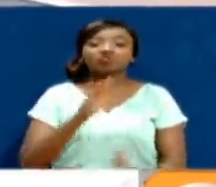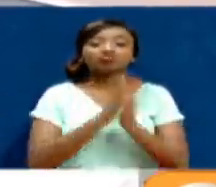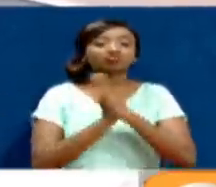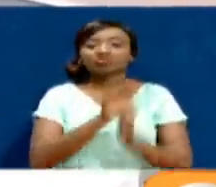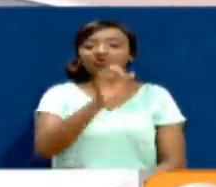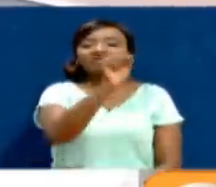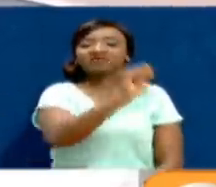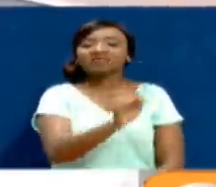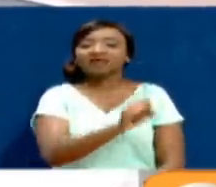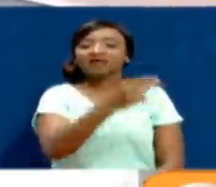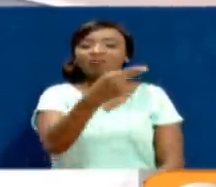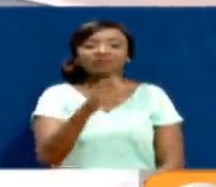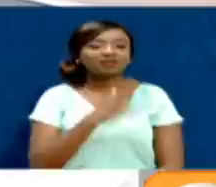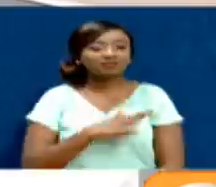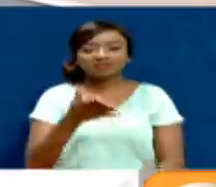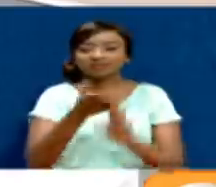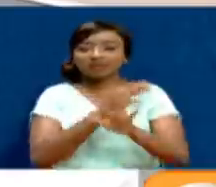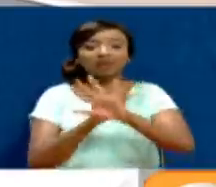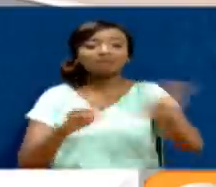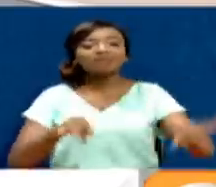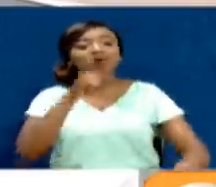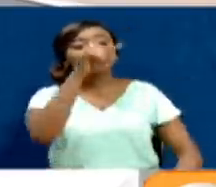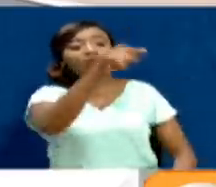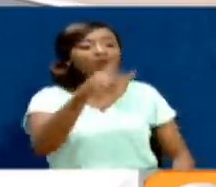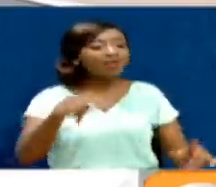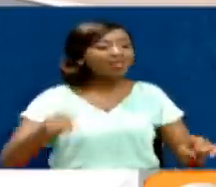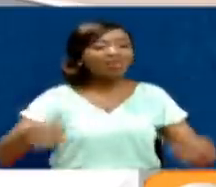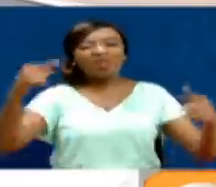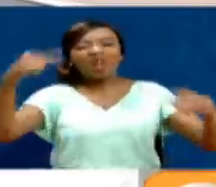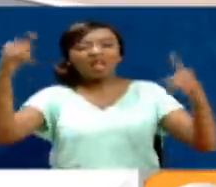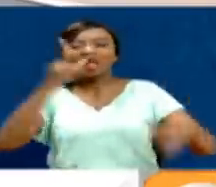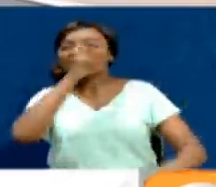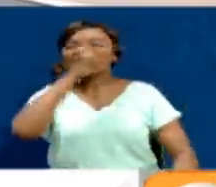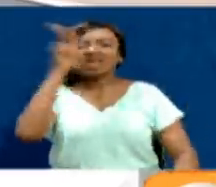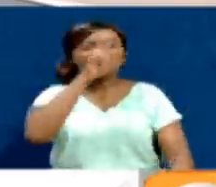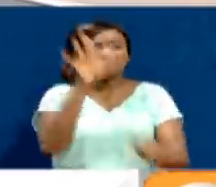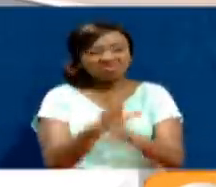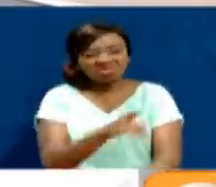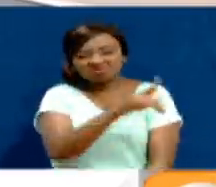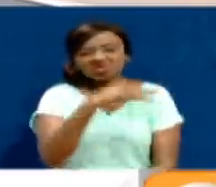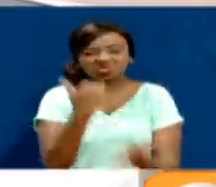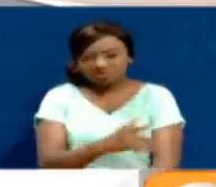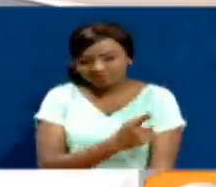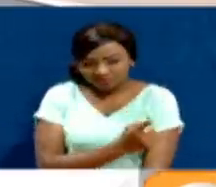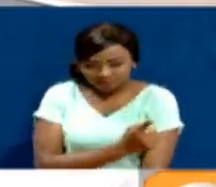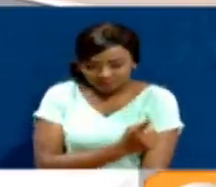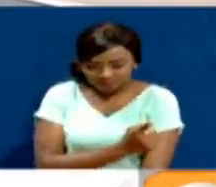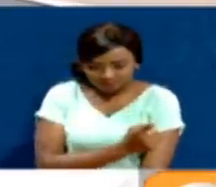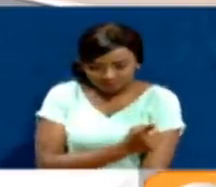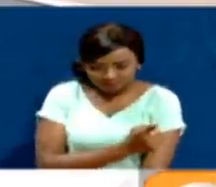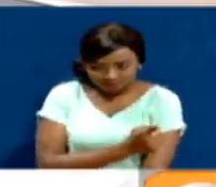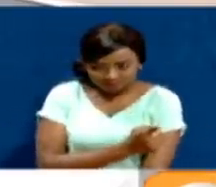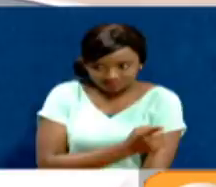So governor, no more tantrums? So hiyo wacha kurudi juma mambo ya Saddam Hussein. Haya, na tantrums zako wewe, hiyo kelele yote unapiga?